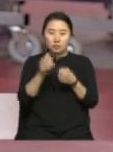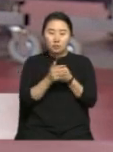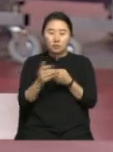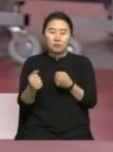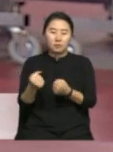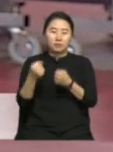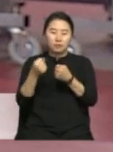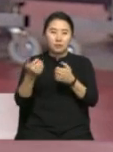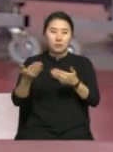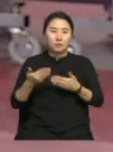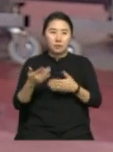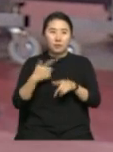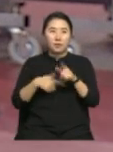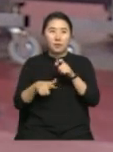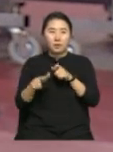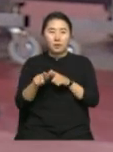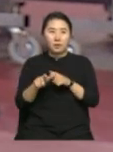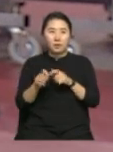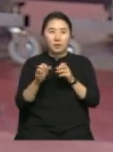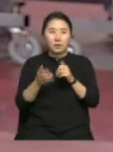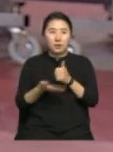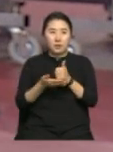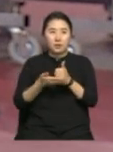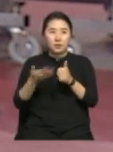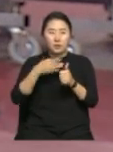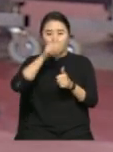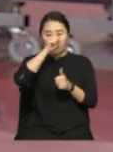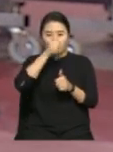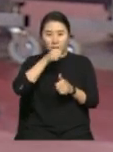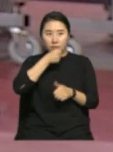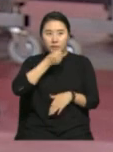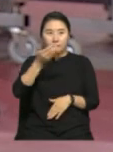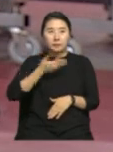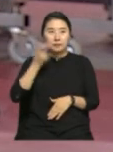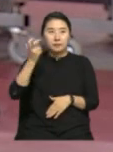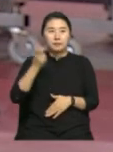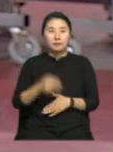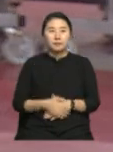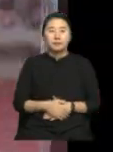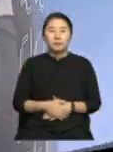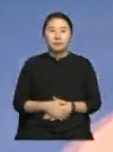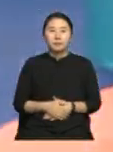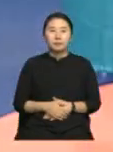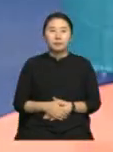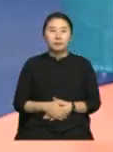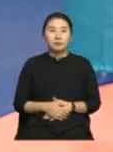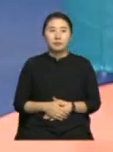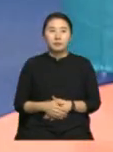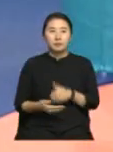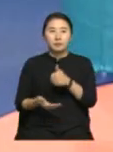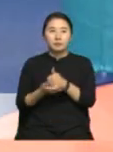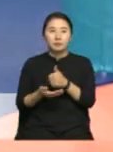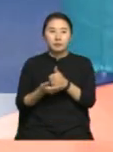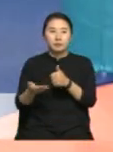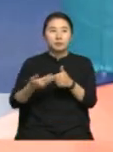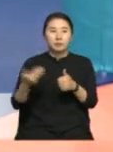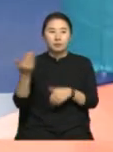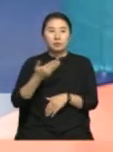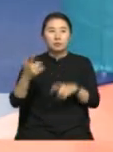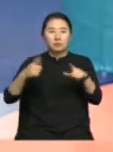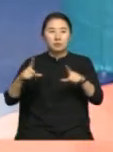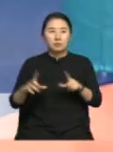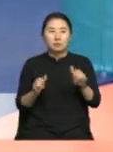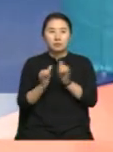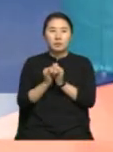기를 받아서 좀더 응원도 받고 하면 좋은 성적이 나지 않을까 그렇게 생각하고 있어요. 응원해 주시는 구로구